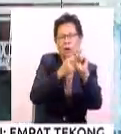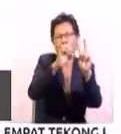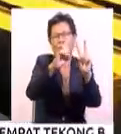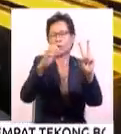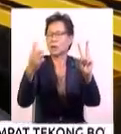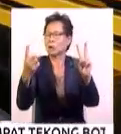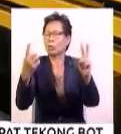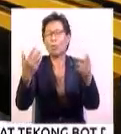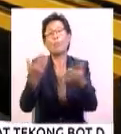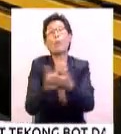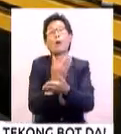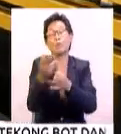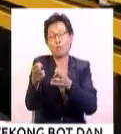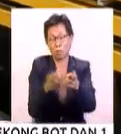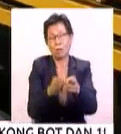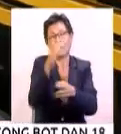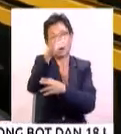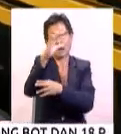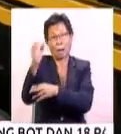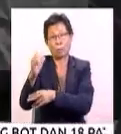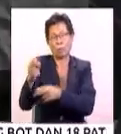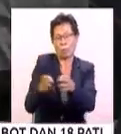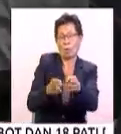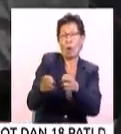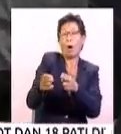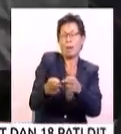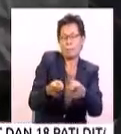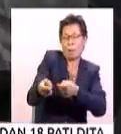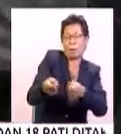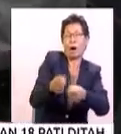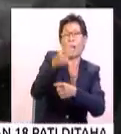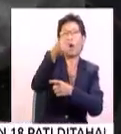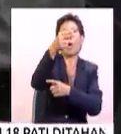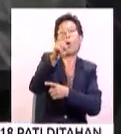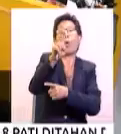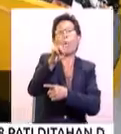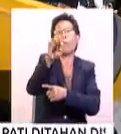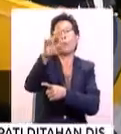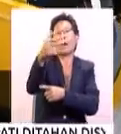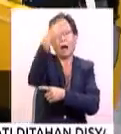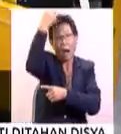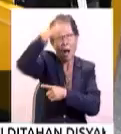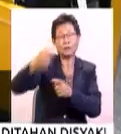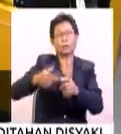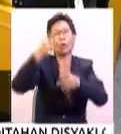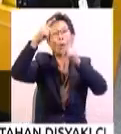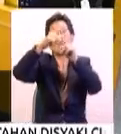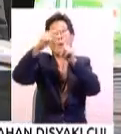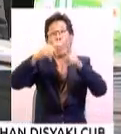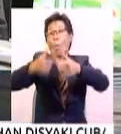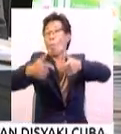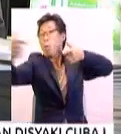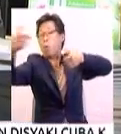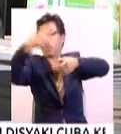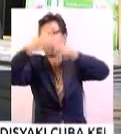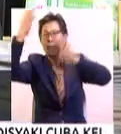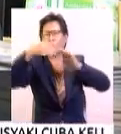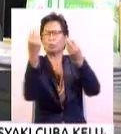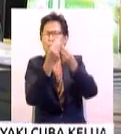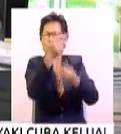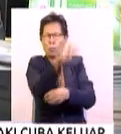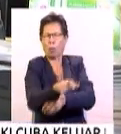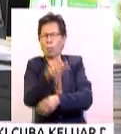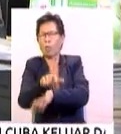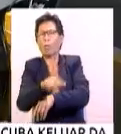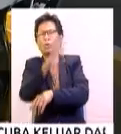2001. Ia merupakan antara syarikat pengendali umrah, haji dan pelancongan terbesar di negara ini dengan jumlah pelanggan